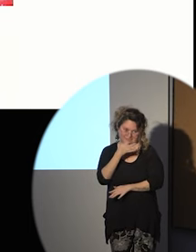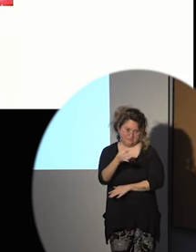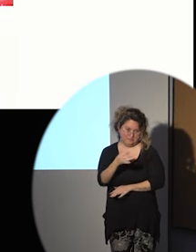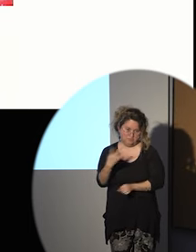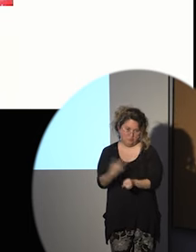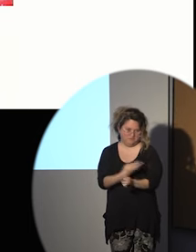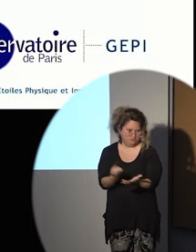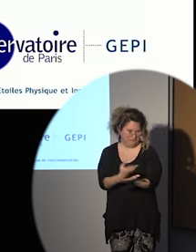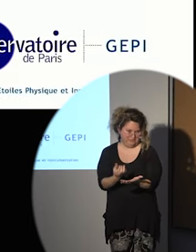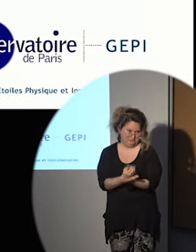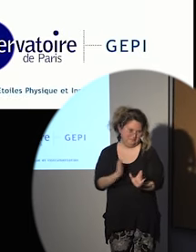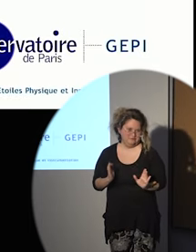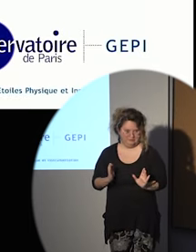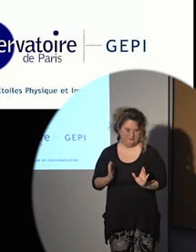nouvelle.